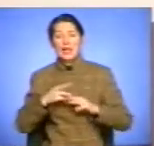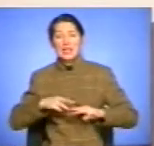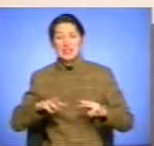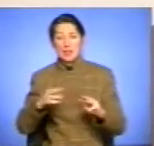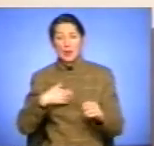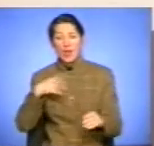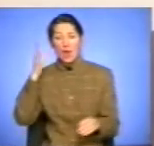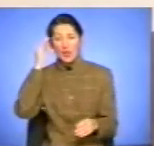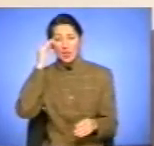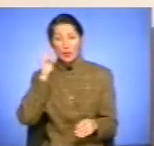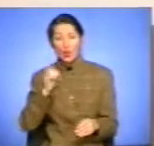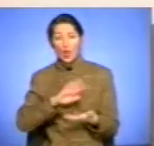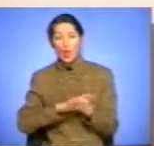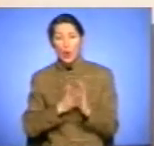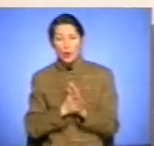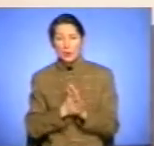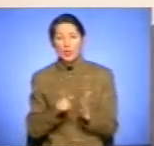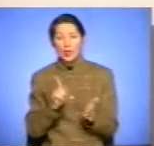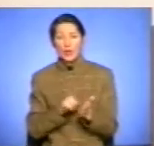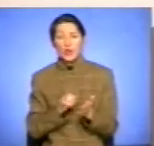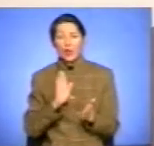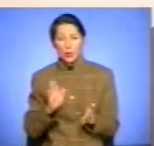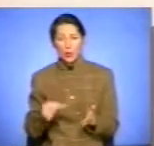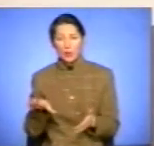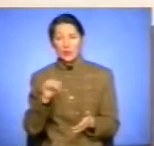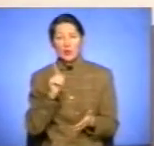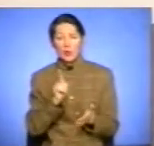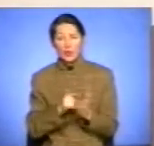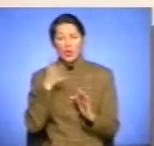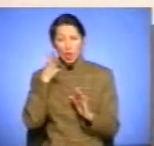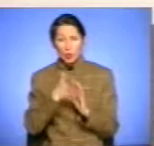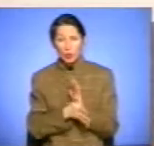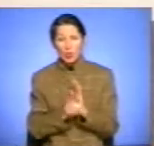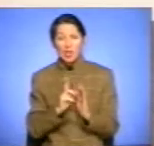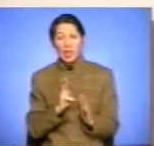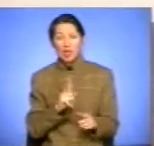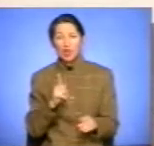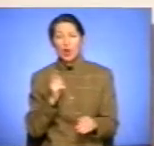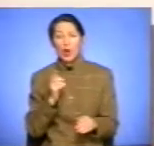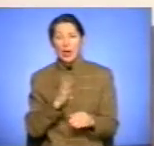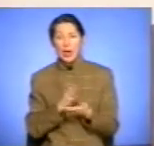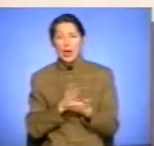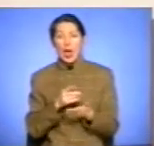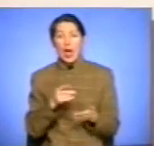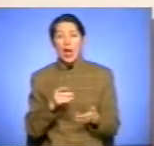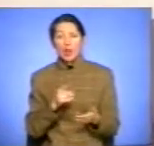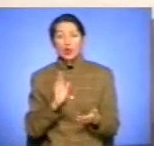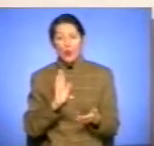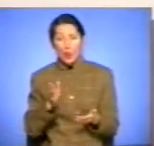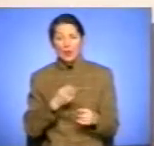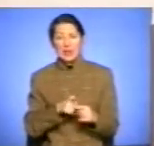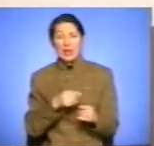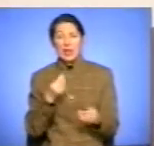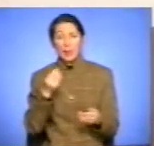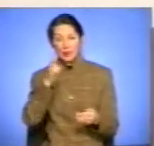що домовленості повинні бути всі повинні розуміти як і що відбувався цей бюджетний процес і інші питання